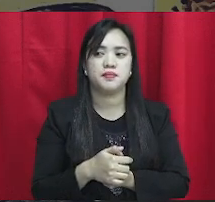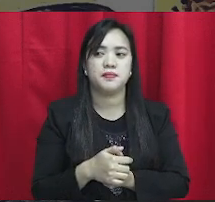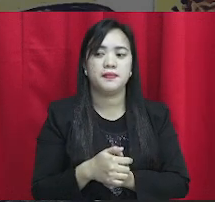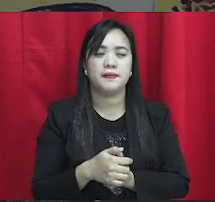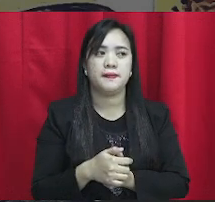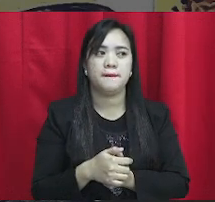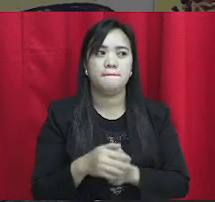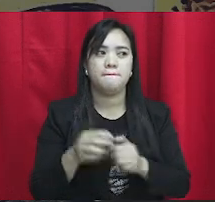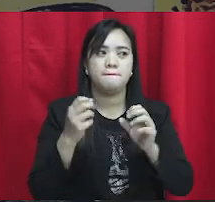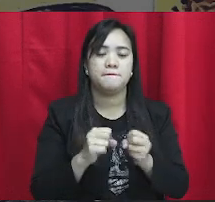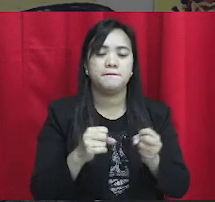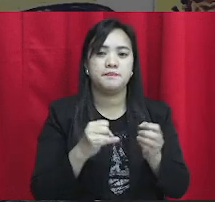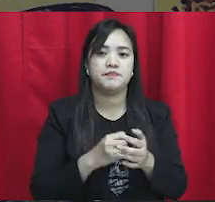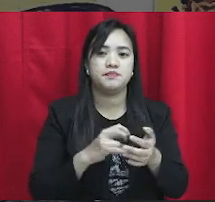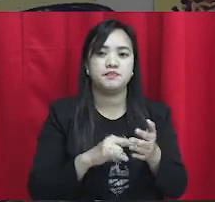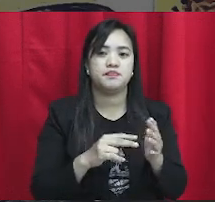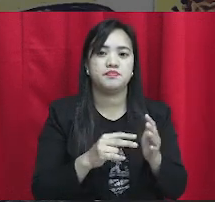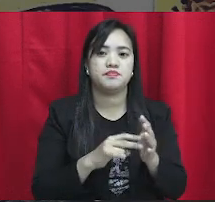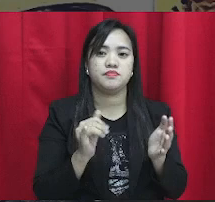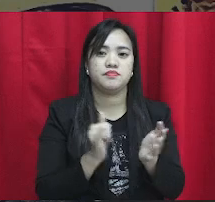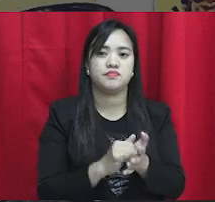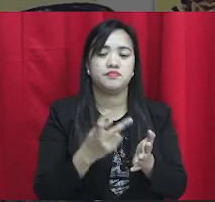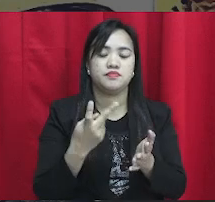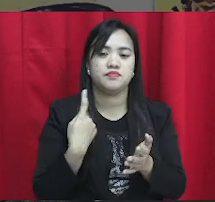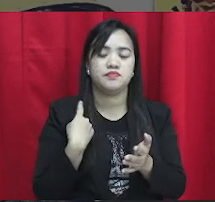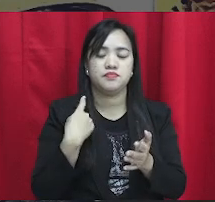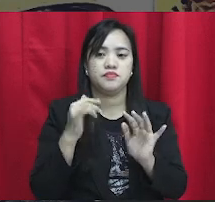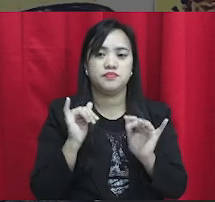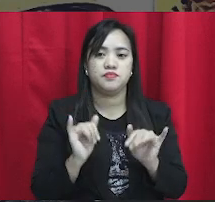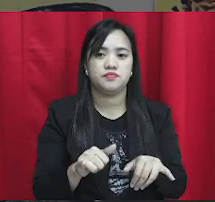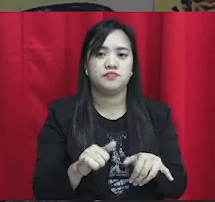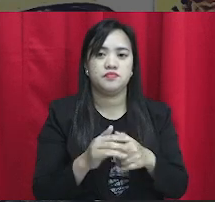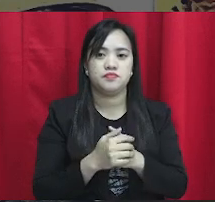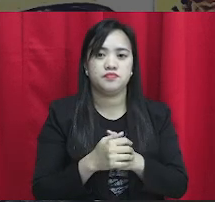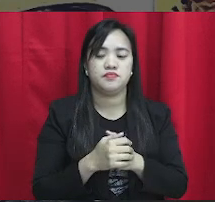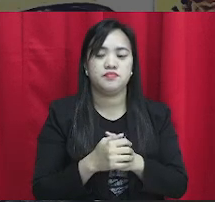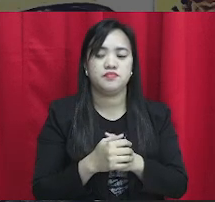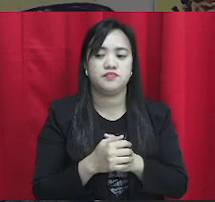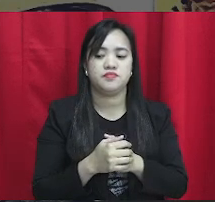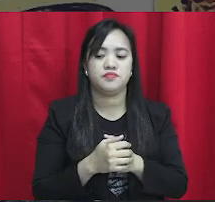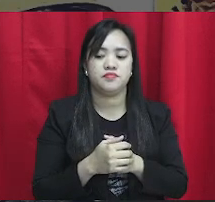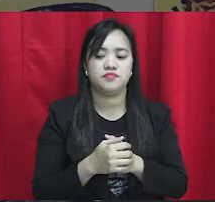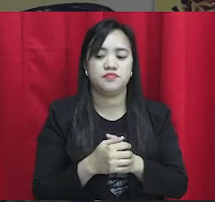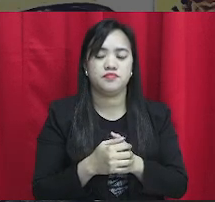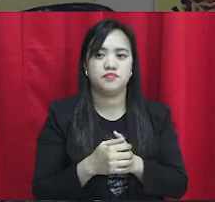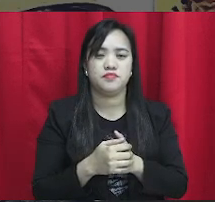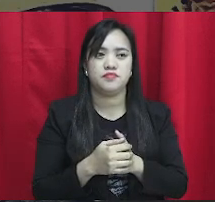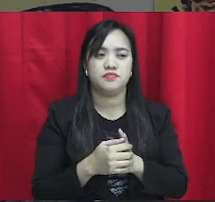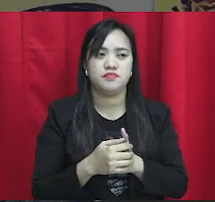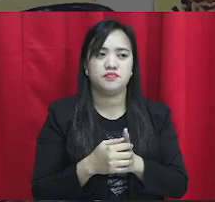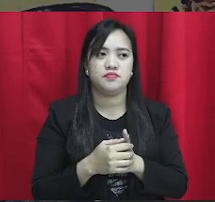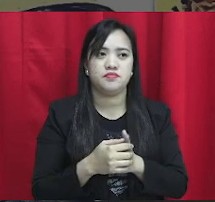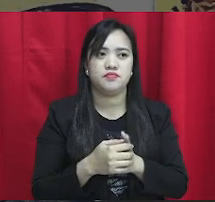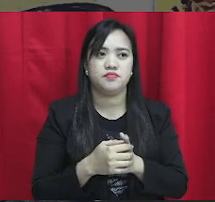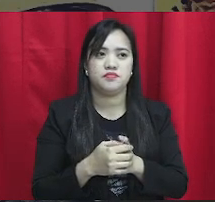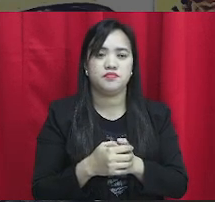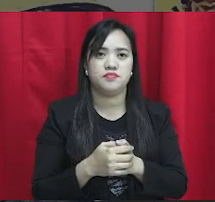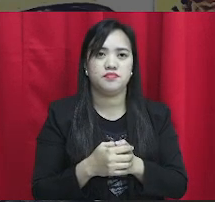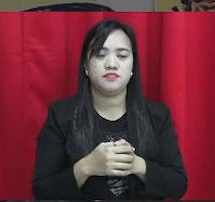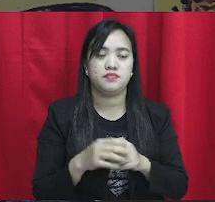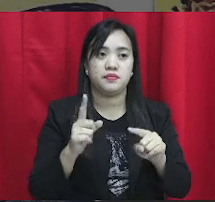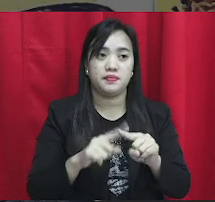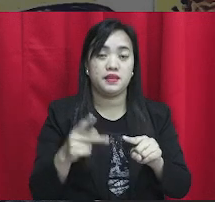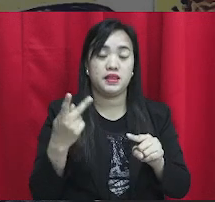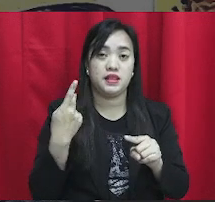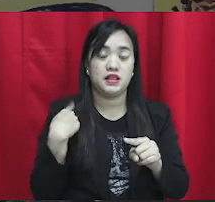So kayo lang po talaga dyan, Nay? Kayo lang ni tatay. Oo. Kaming dalawa. Kaya nga pag Pasko, magkakasama kami na